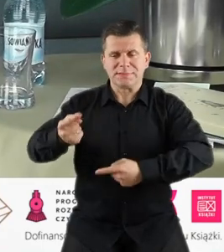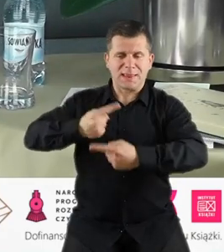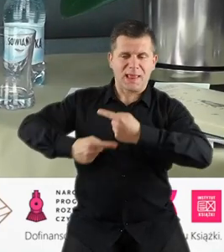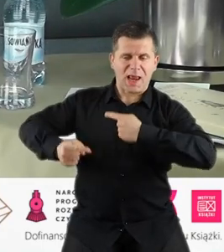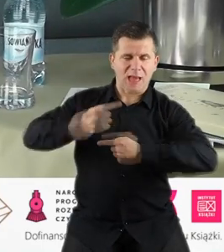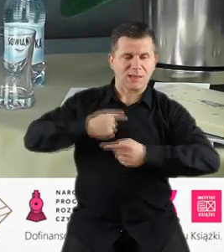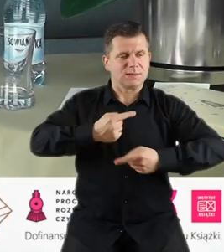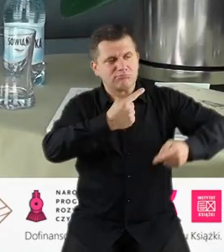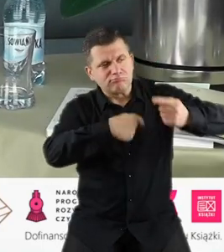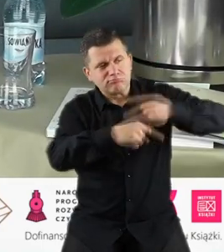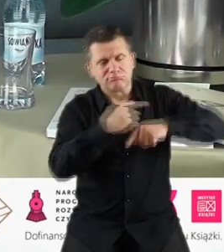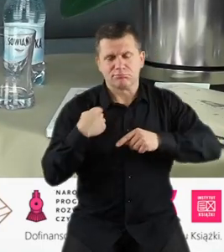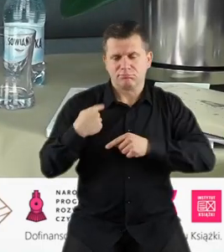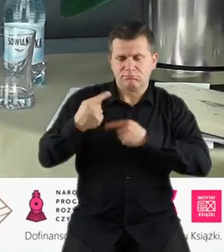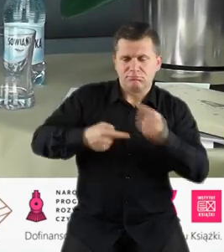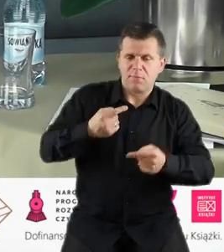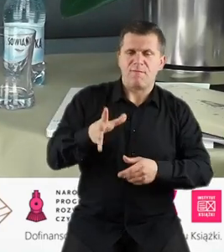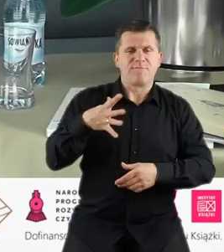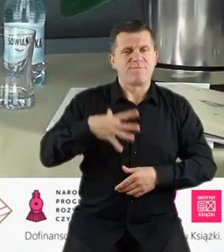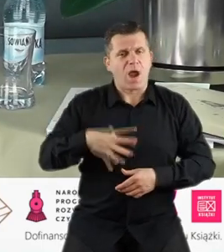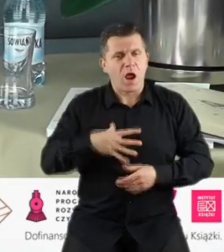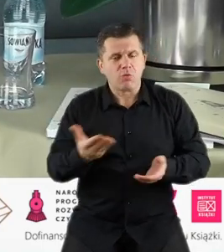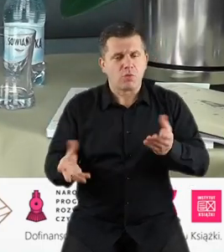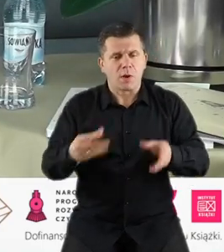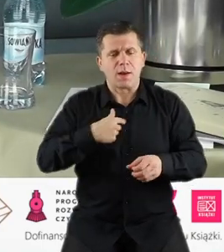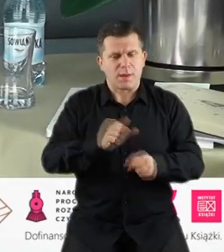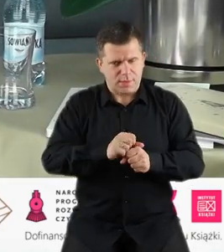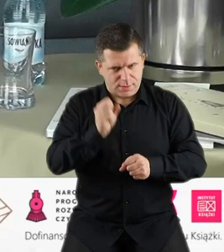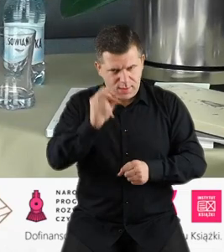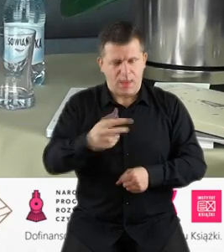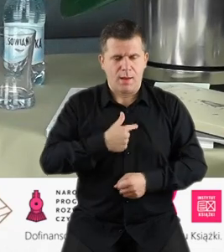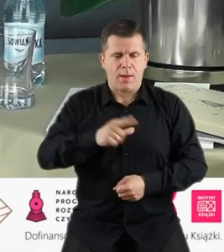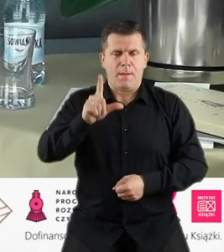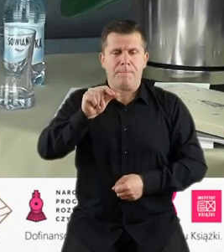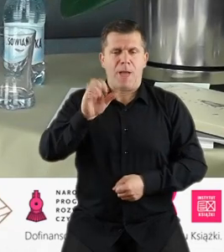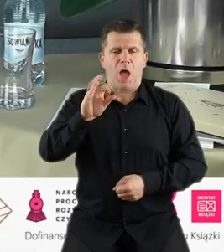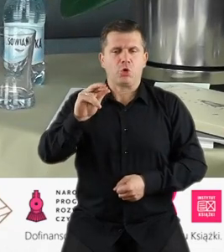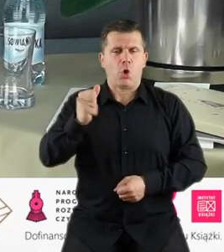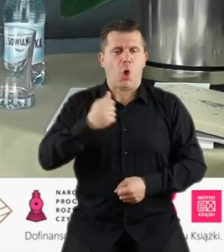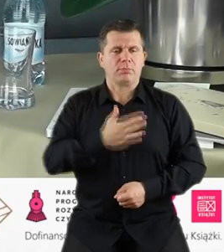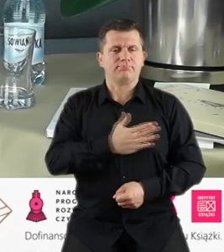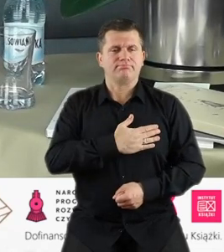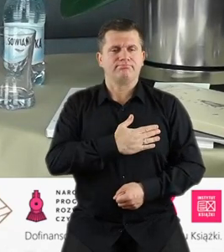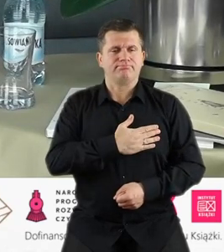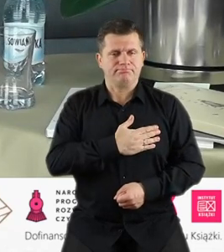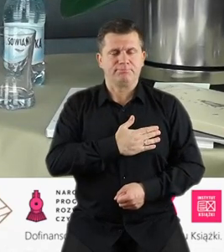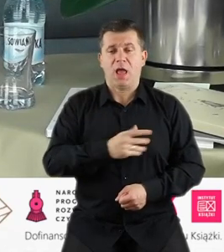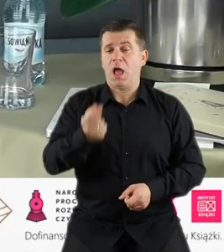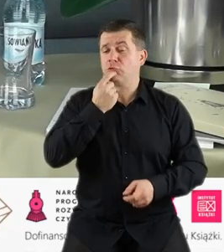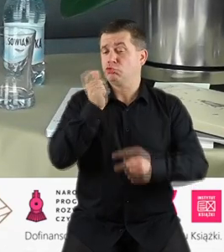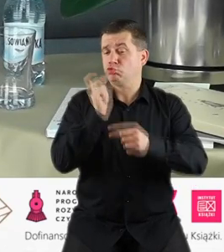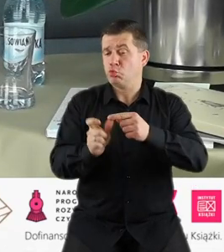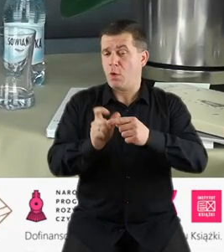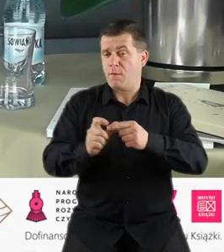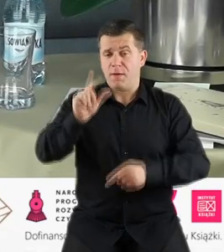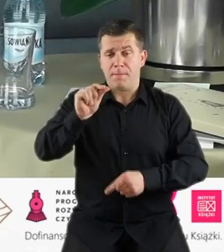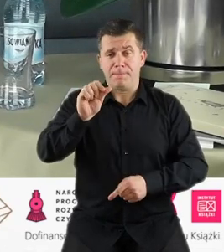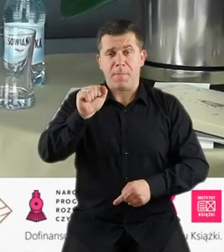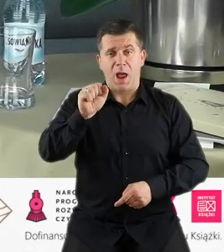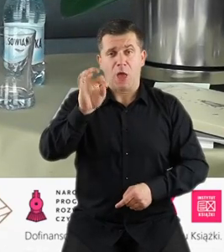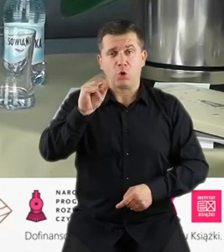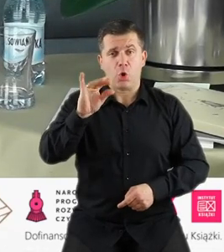tradycje, wartości, nie wiem jak to nazwać, tak? Jestem patriotką. Tylko, że słowo to